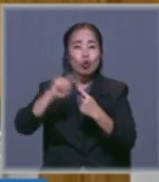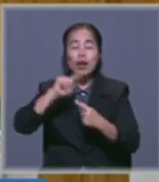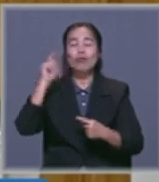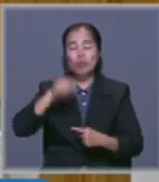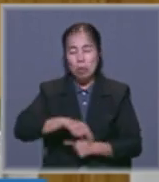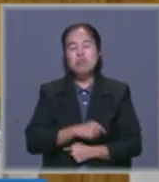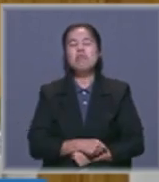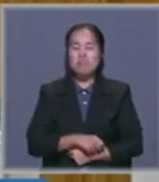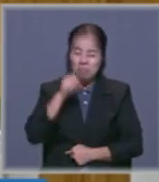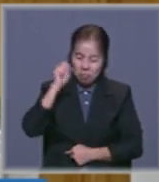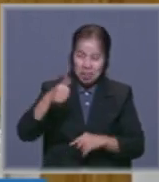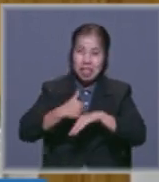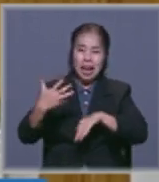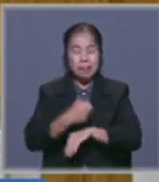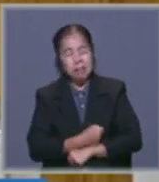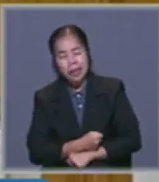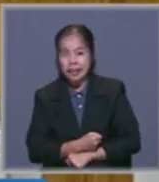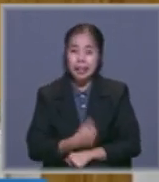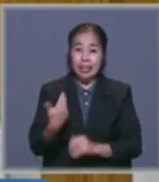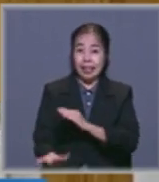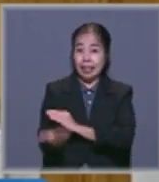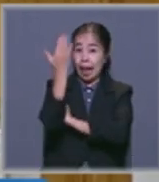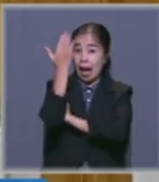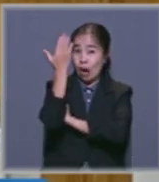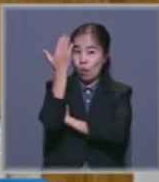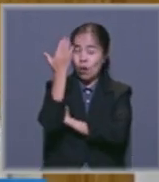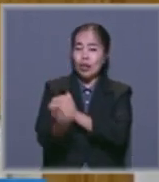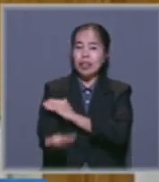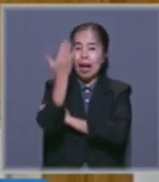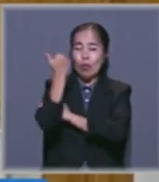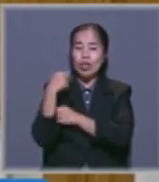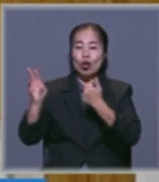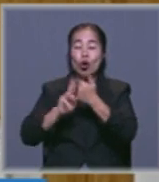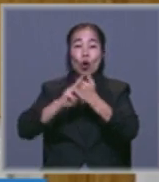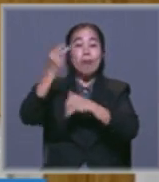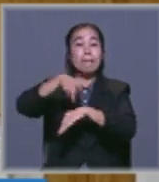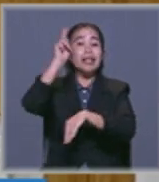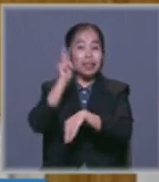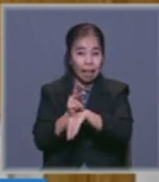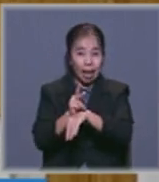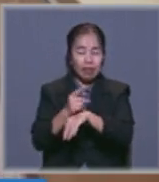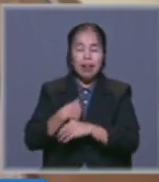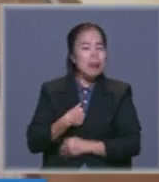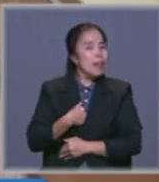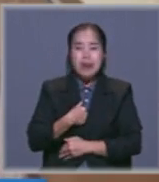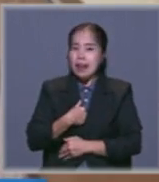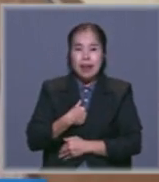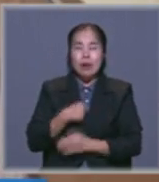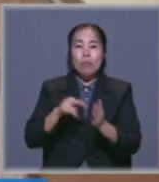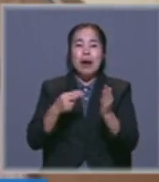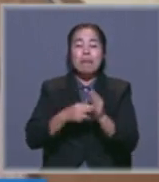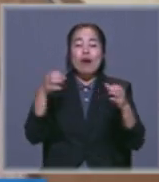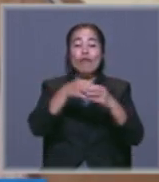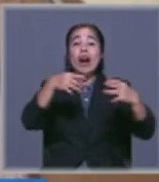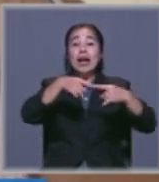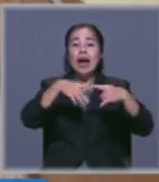รับว่าไม่ค่อยดีเท่าไหร่นะครับตั้งแต่ตอนเช้าซึ่งรองประธานสภาผู้แทนราษฎรโยนยัตติของพรรคฝ่าย